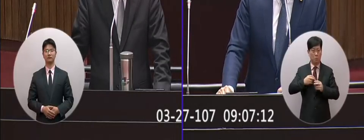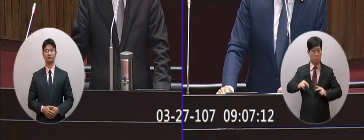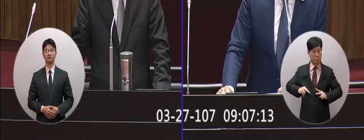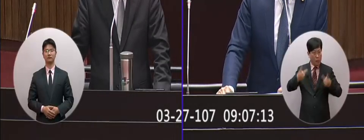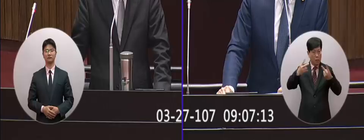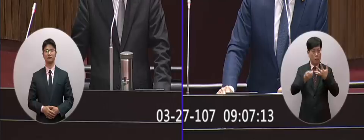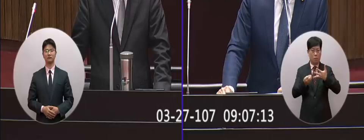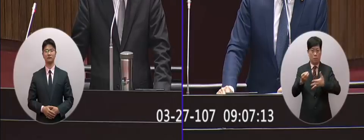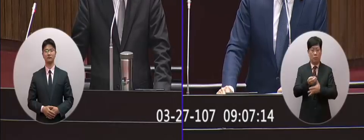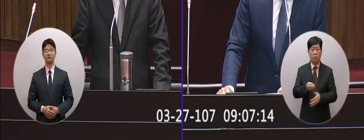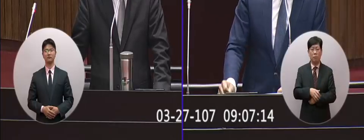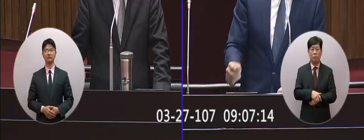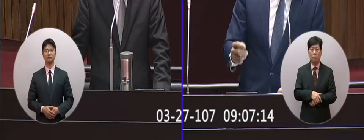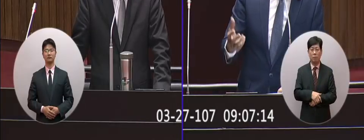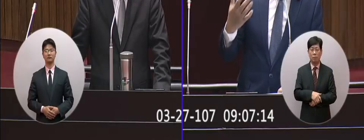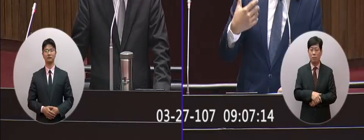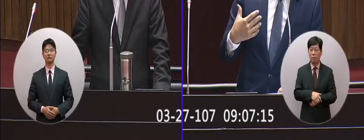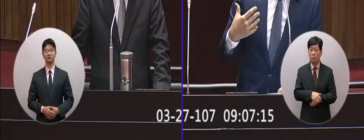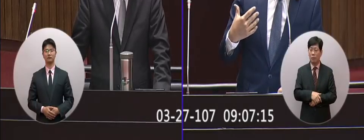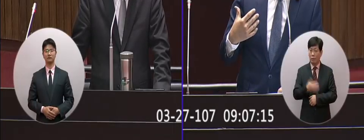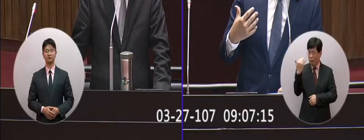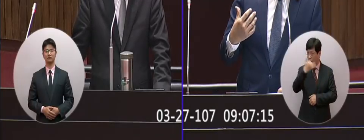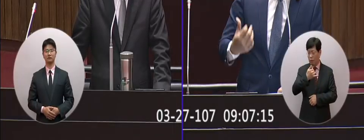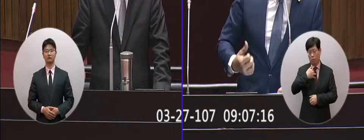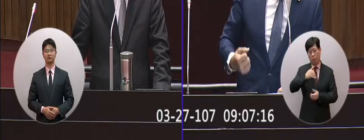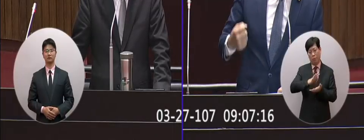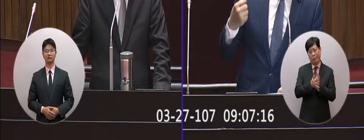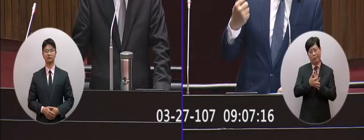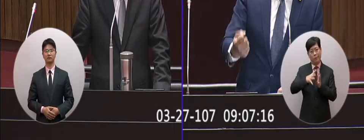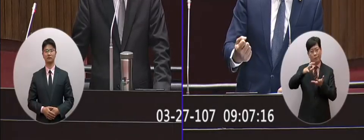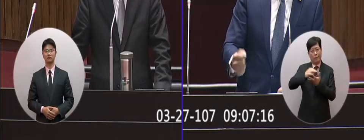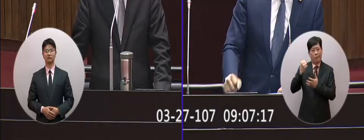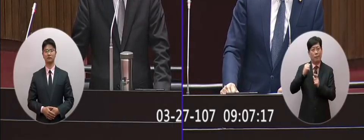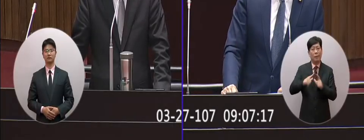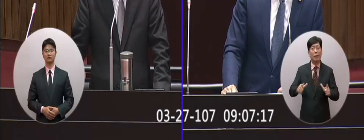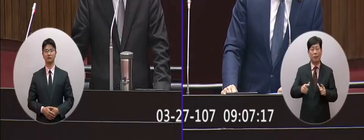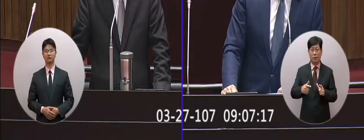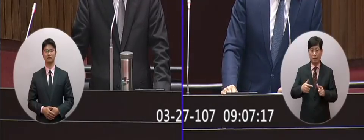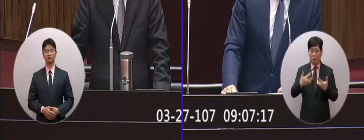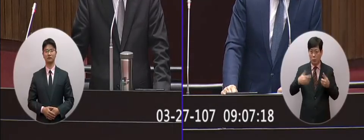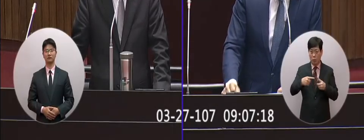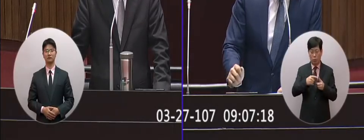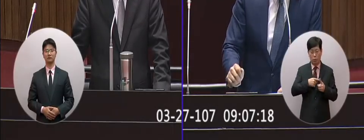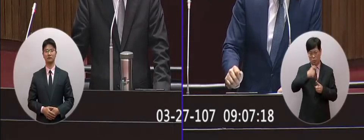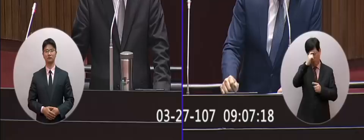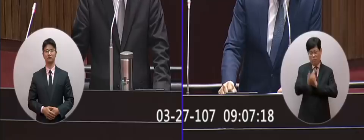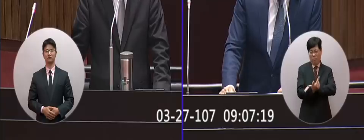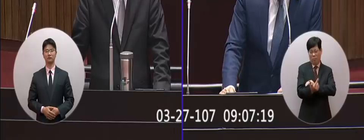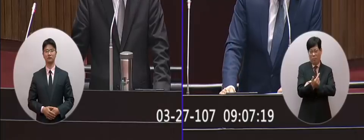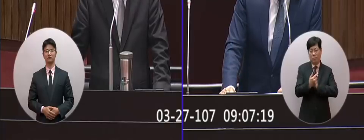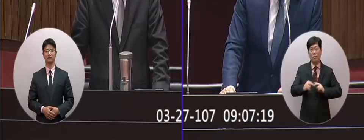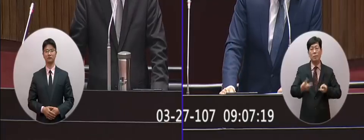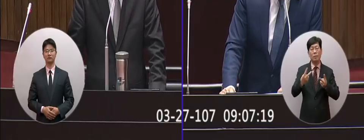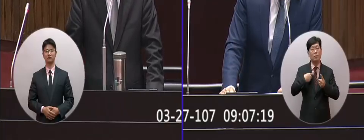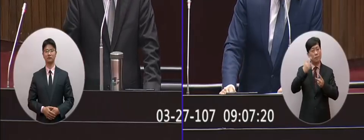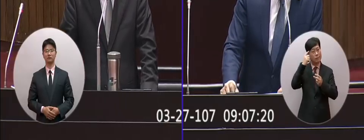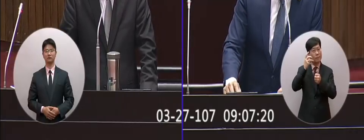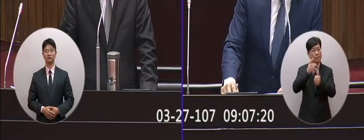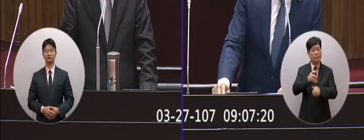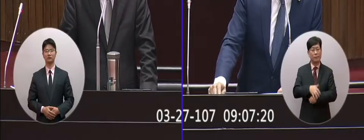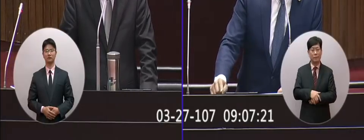的变革进展了。那但是带来压力当然很大，同时对于改革的期待就比较深。所以我在这边要具体请教您，就